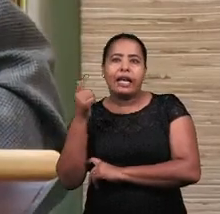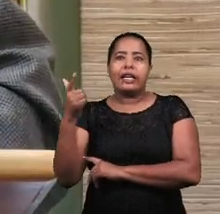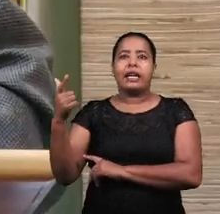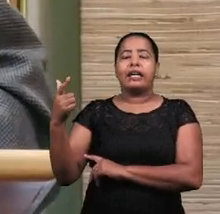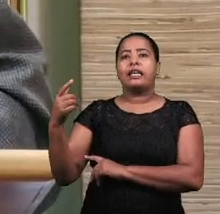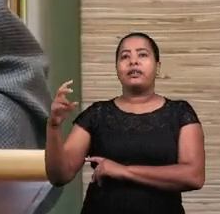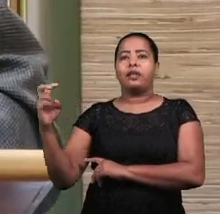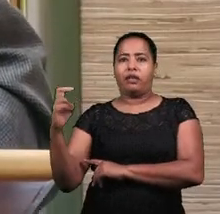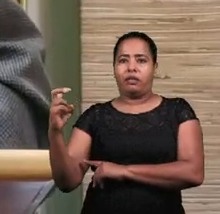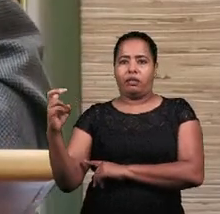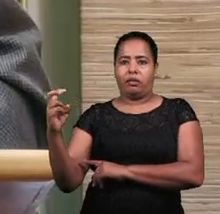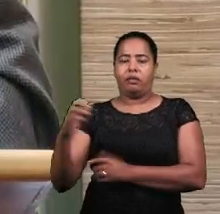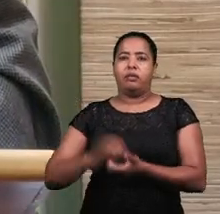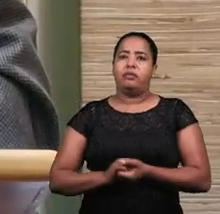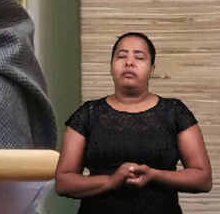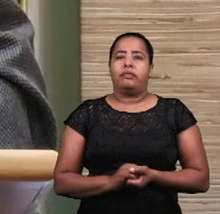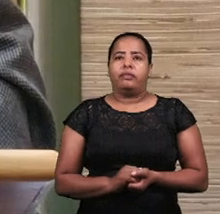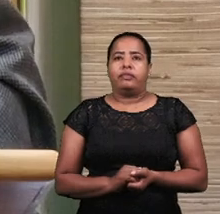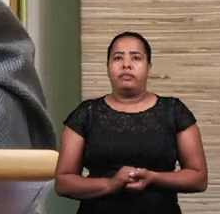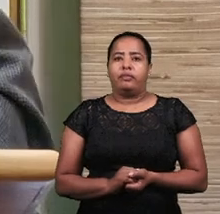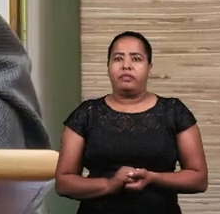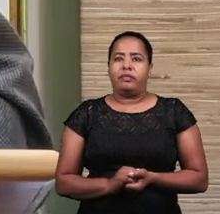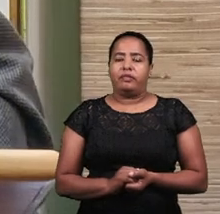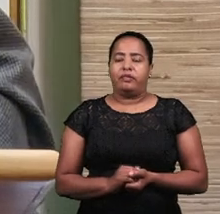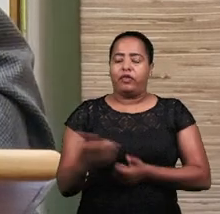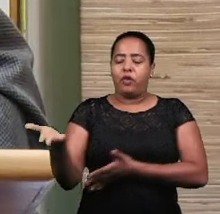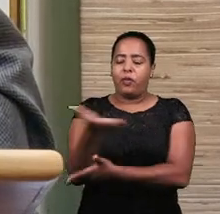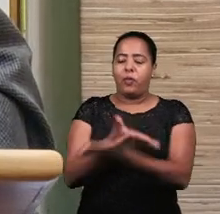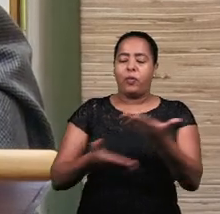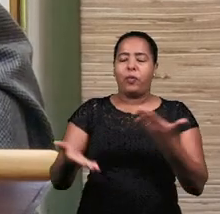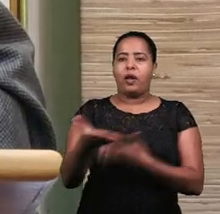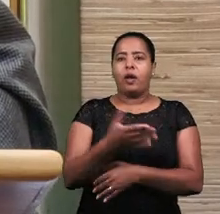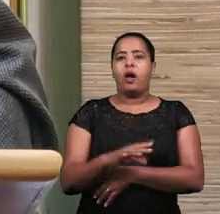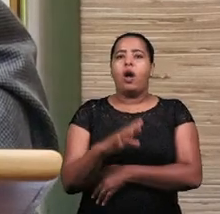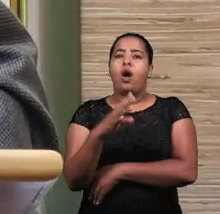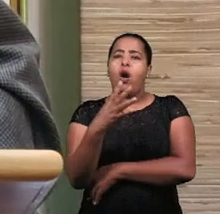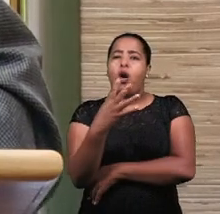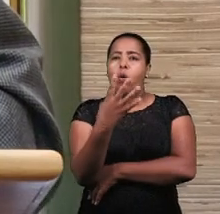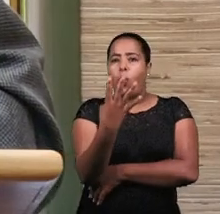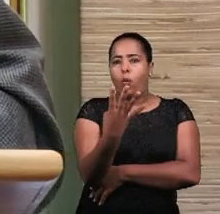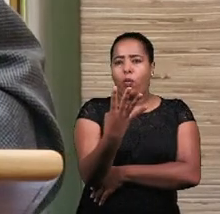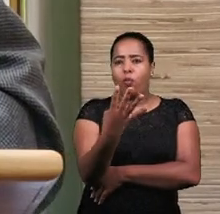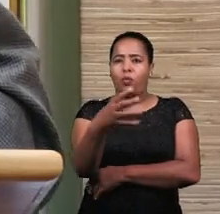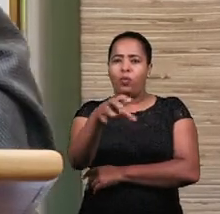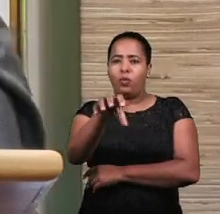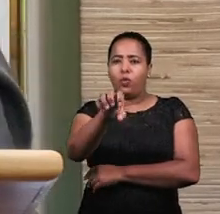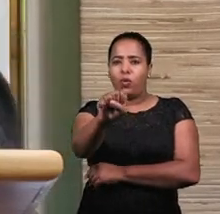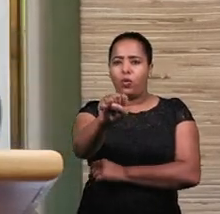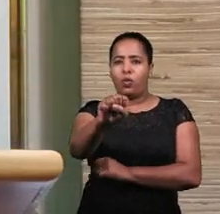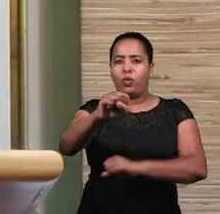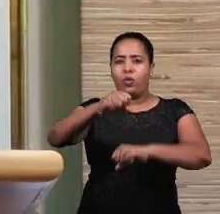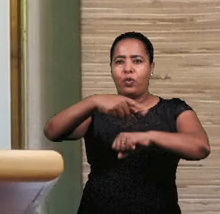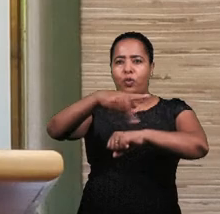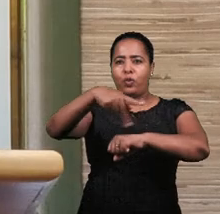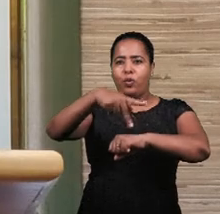fourni les plus grands nombres de participations dans l'école biblique dominicale. Et